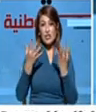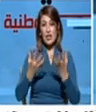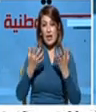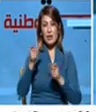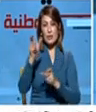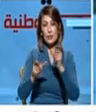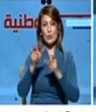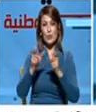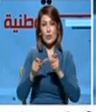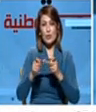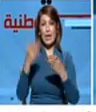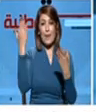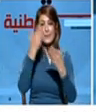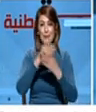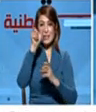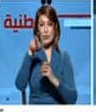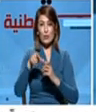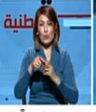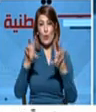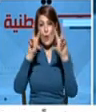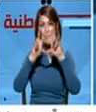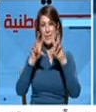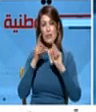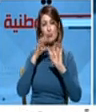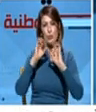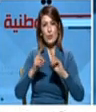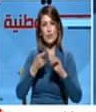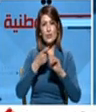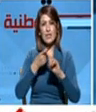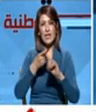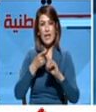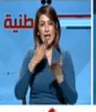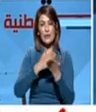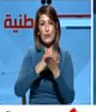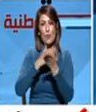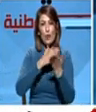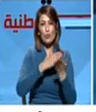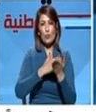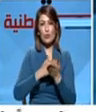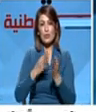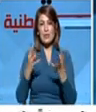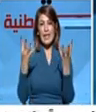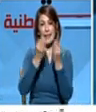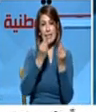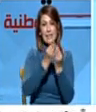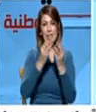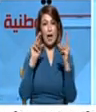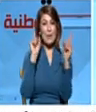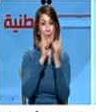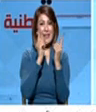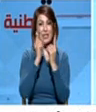التعاطي مع المطالب المتاحه من خلال المناسب في وزاره الاجتماعيه وزاره اه